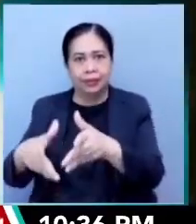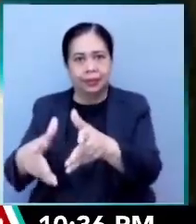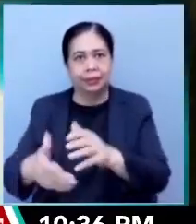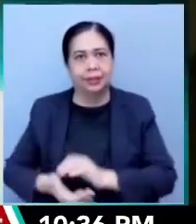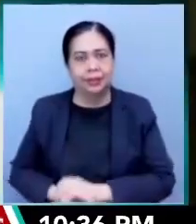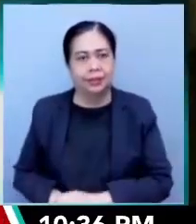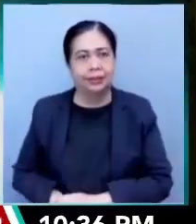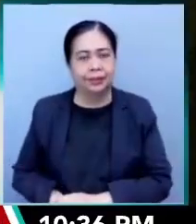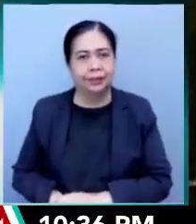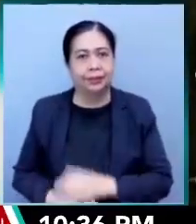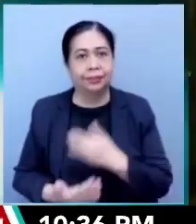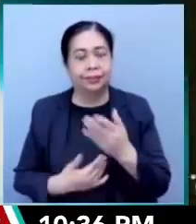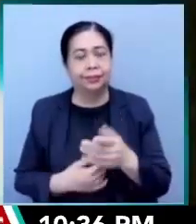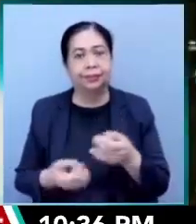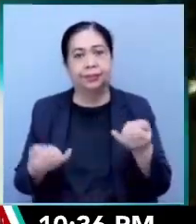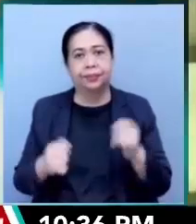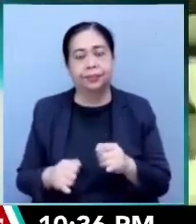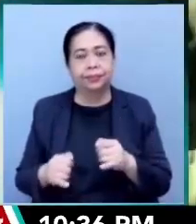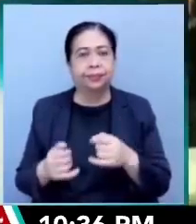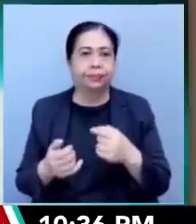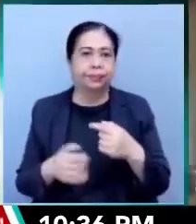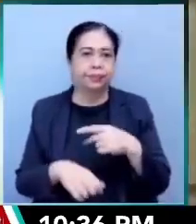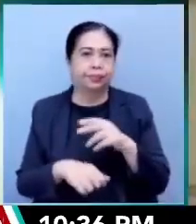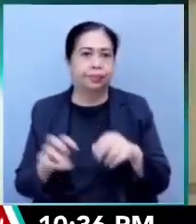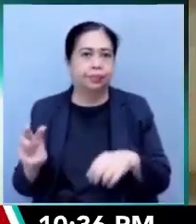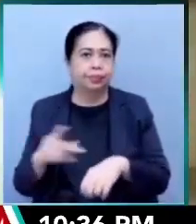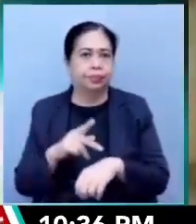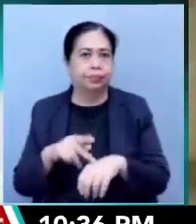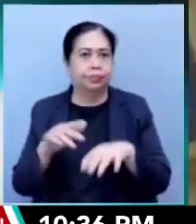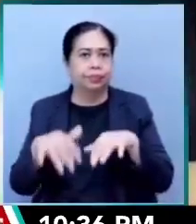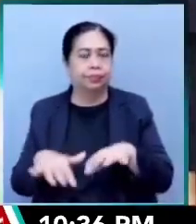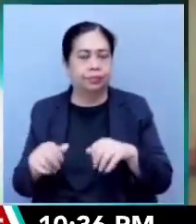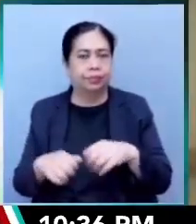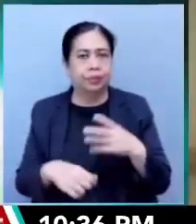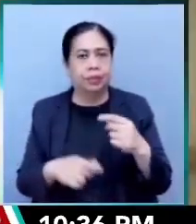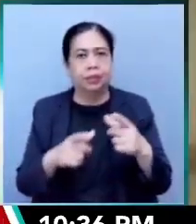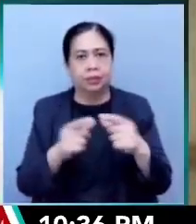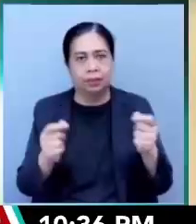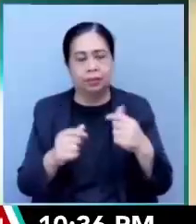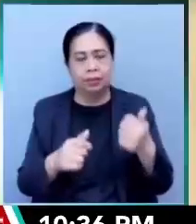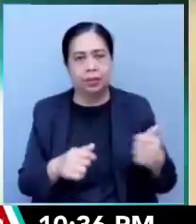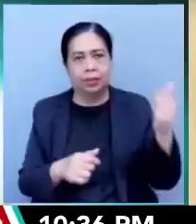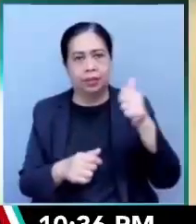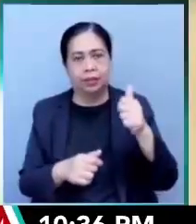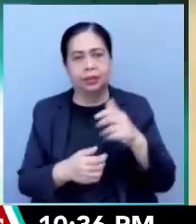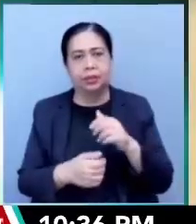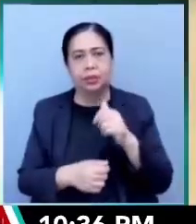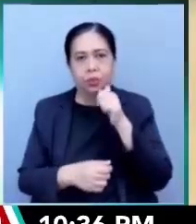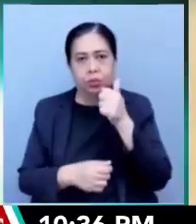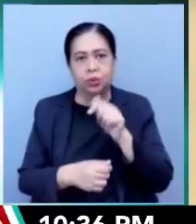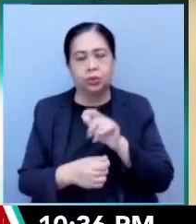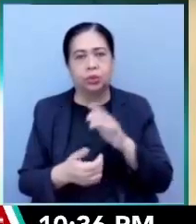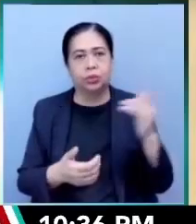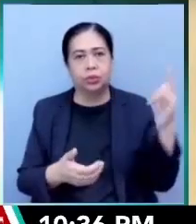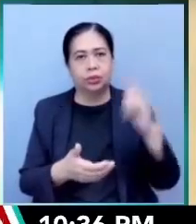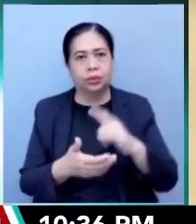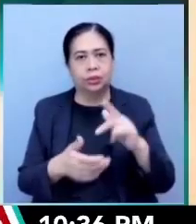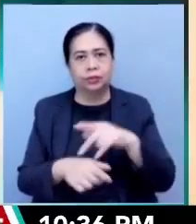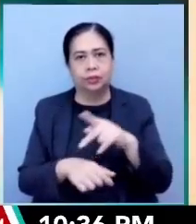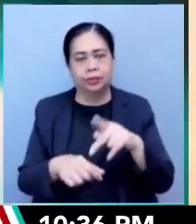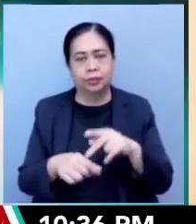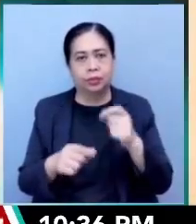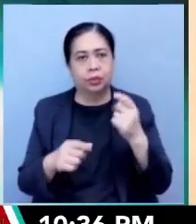Issue sa West Philippine Sea, tatalakayin ni na Pangulong Marcos at Japan Prime Minister Kishida Fumio. Bukas darating si Kishida sa Pilipinas para sa kanyang